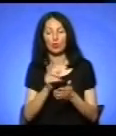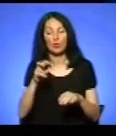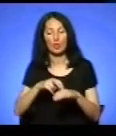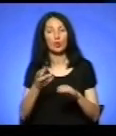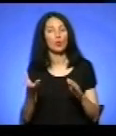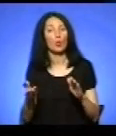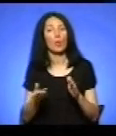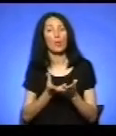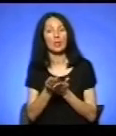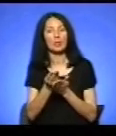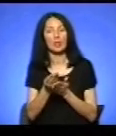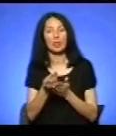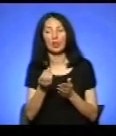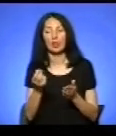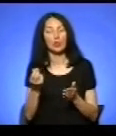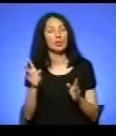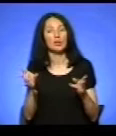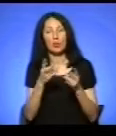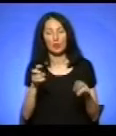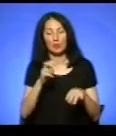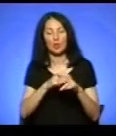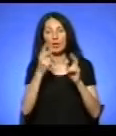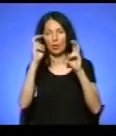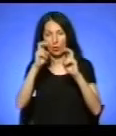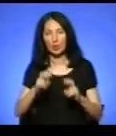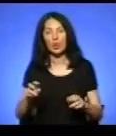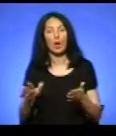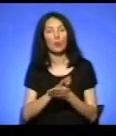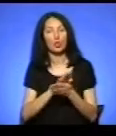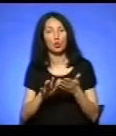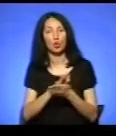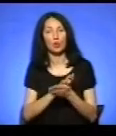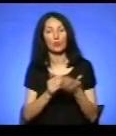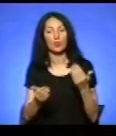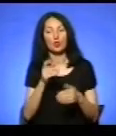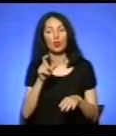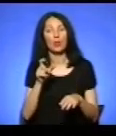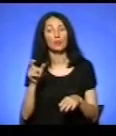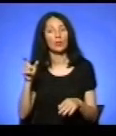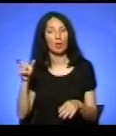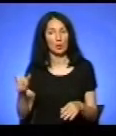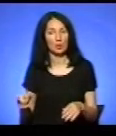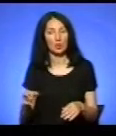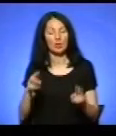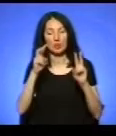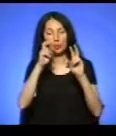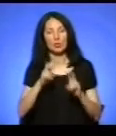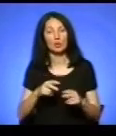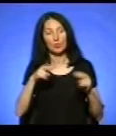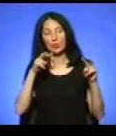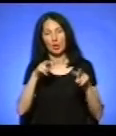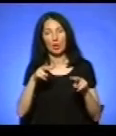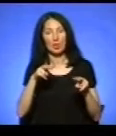В жодному разі лікар його оглядає. Безкоштовно його оглядає. Якщо пацієнт спостерігається з приводу якогось